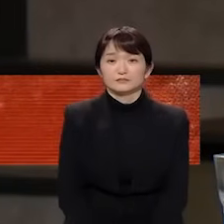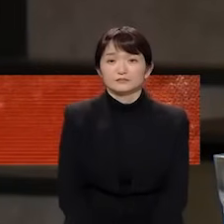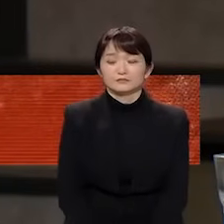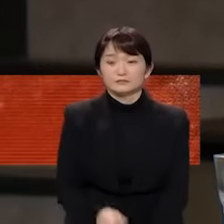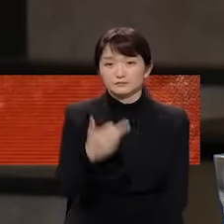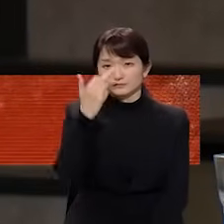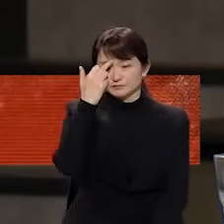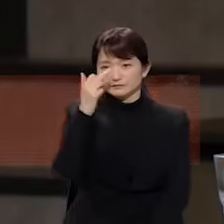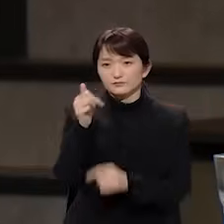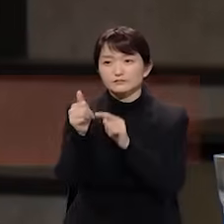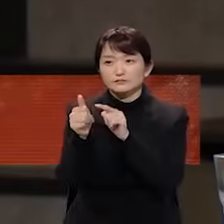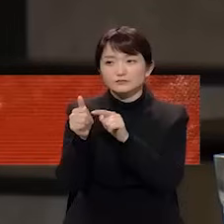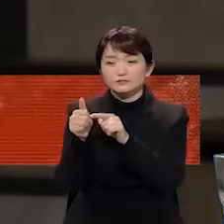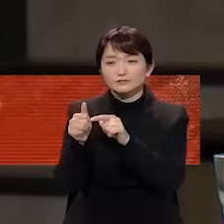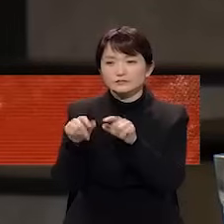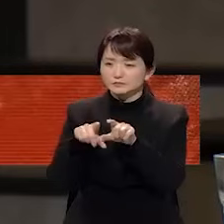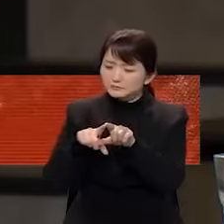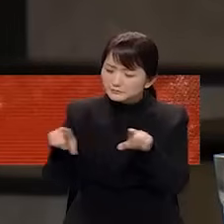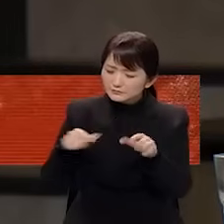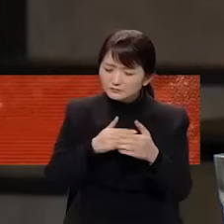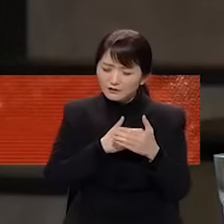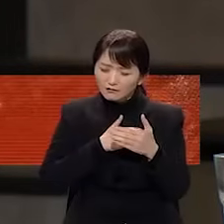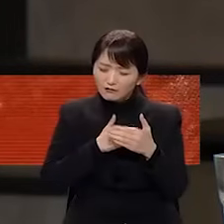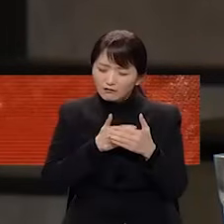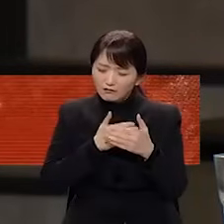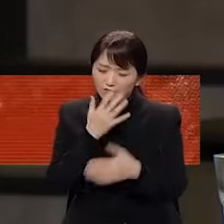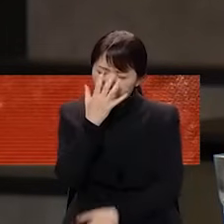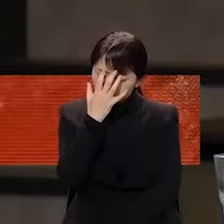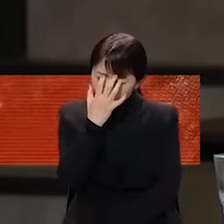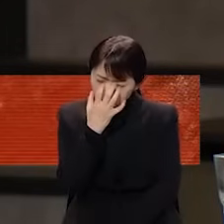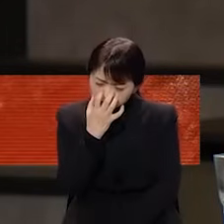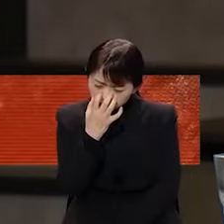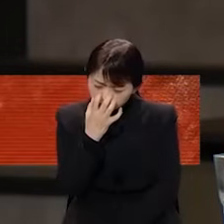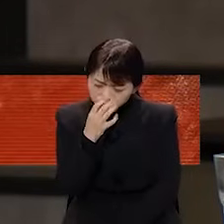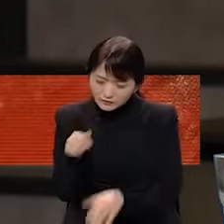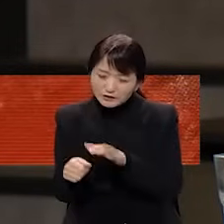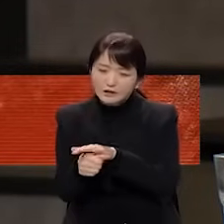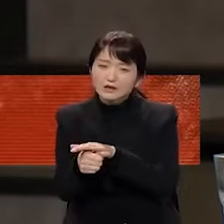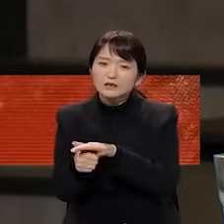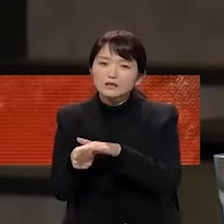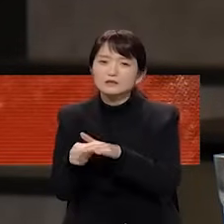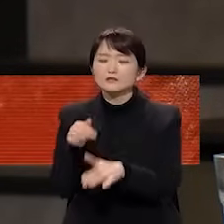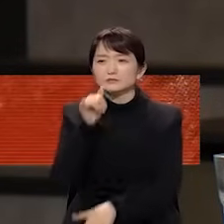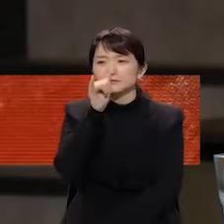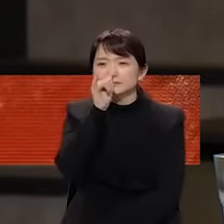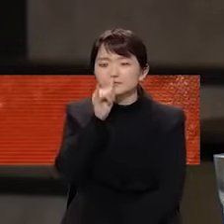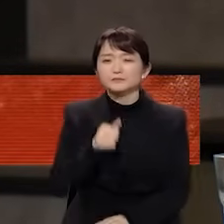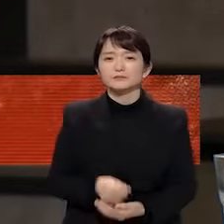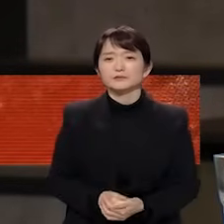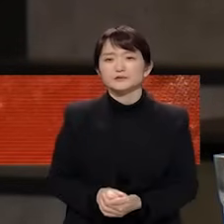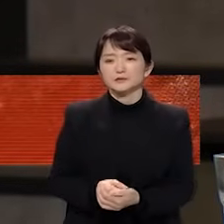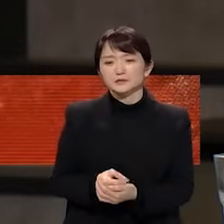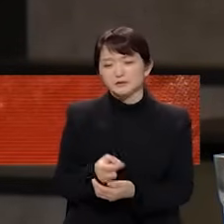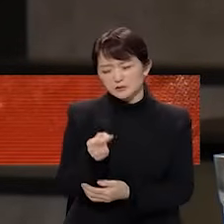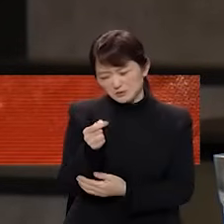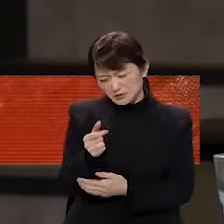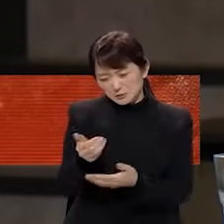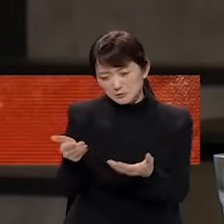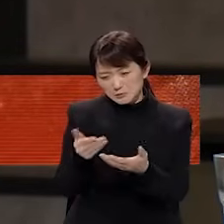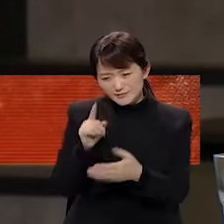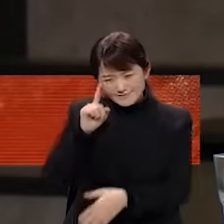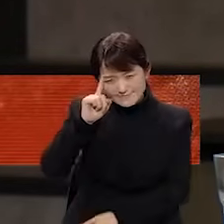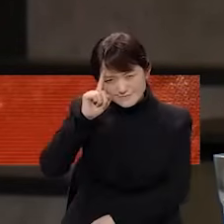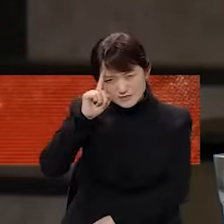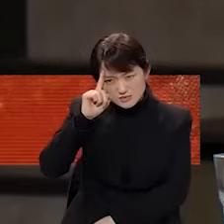체스에 대해서 평소 어 불안감 초조 우울 죄책감 열등감을 품고 있었고 사소한 스트레스에도 과도하게